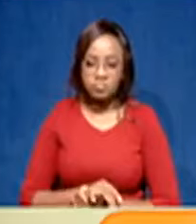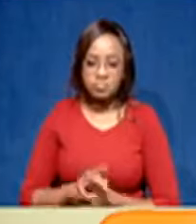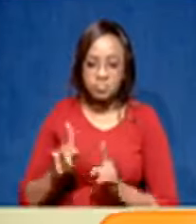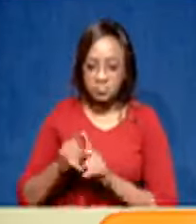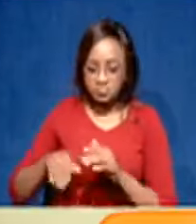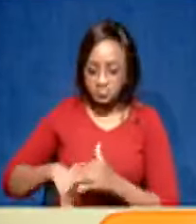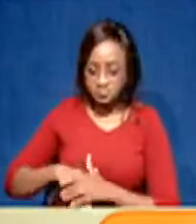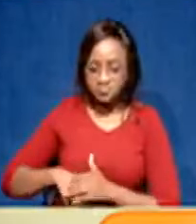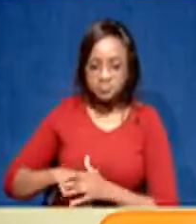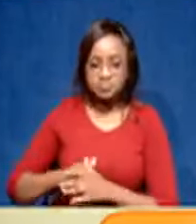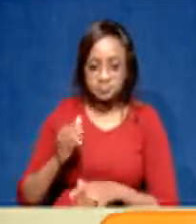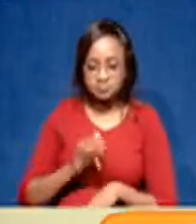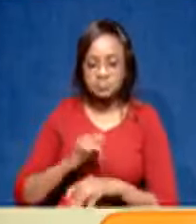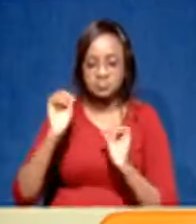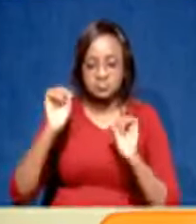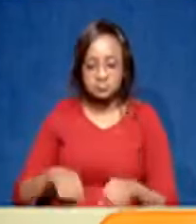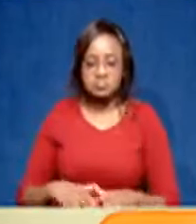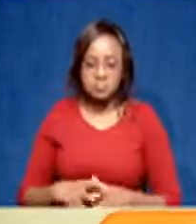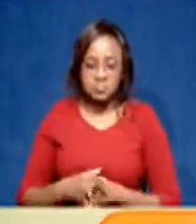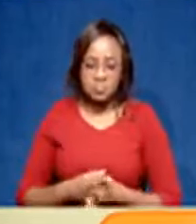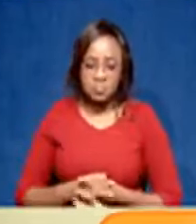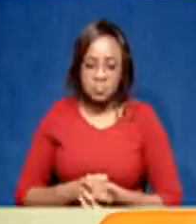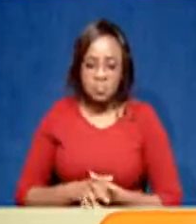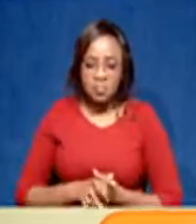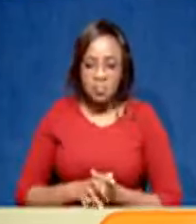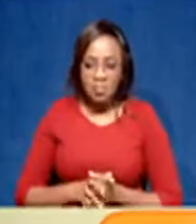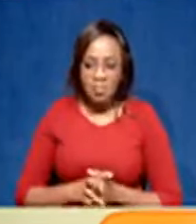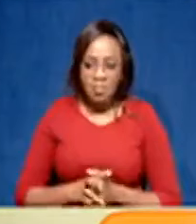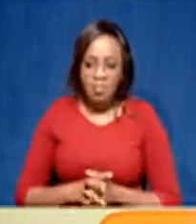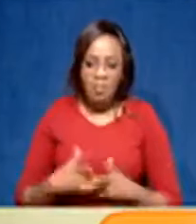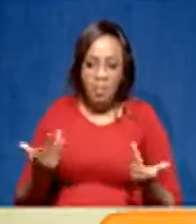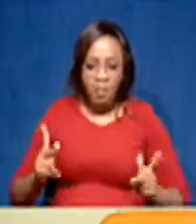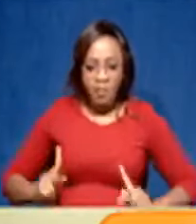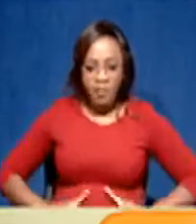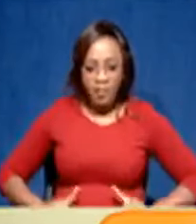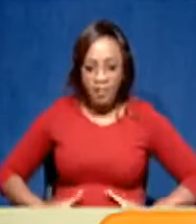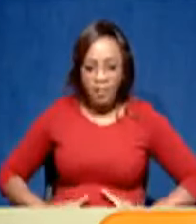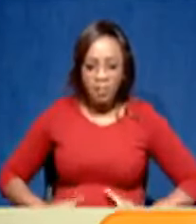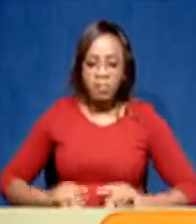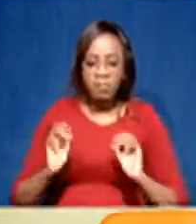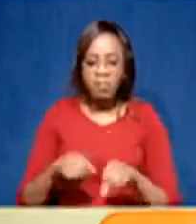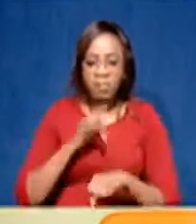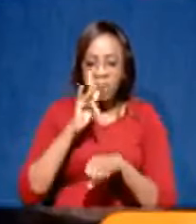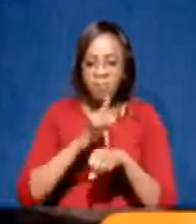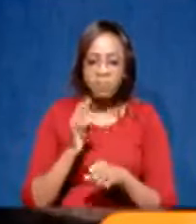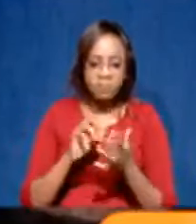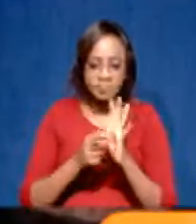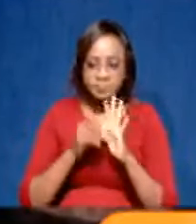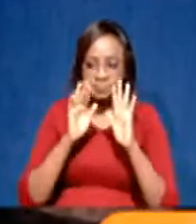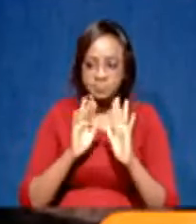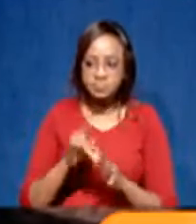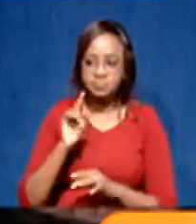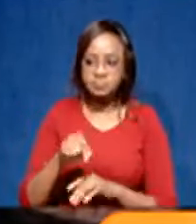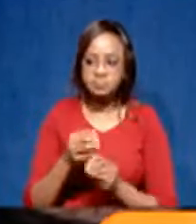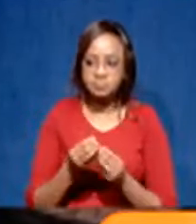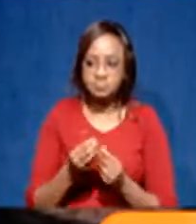injury. Inaweza injure liver mtu, inaweza injure kidney yake. So ni muhimu sana itibiwe kabla